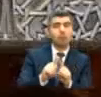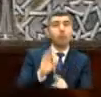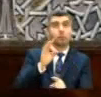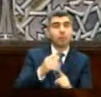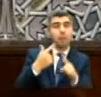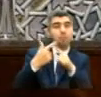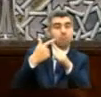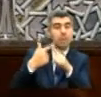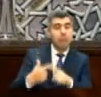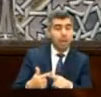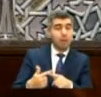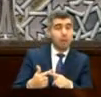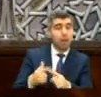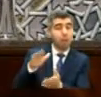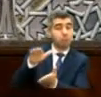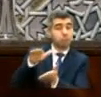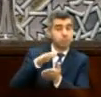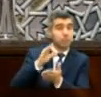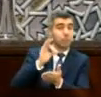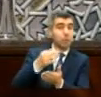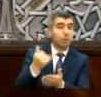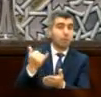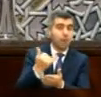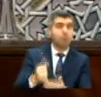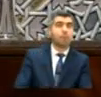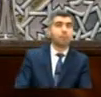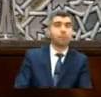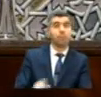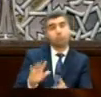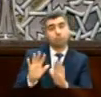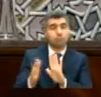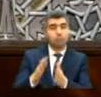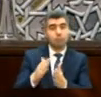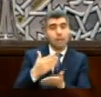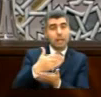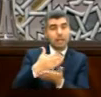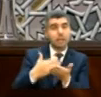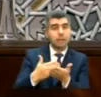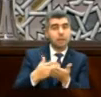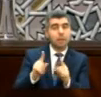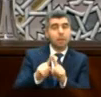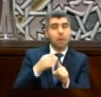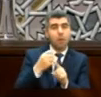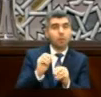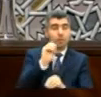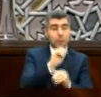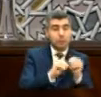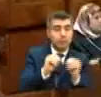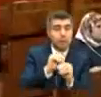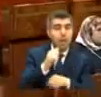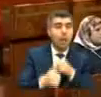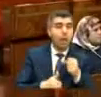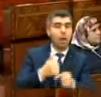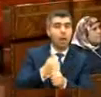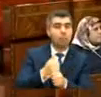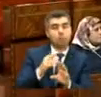الميزانية كافية، وأكثر من النص تم التأهيل ديالو، ولكن كل سنة عندنا ما